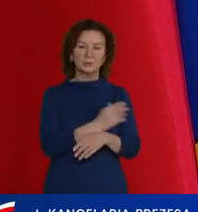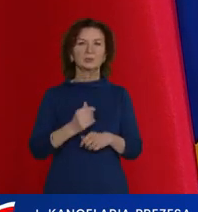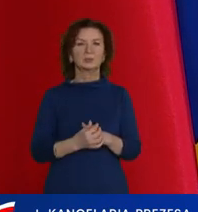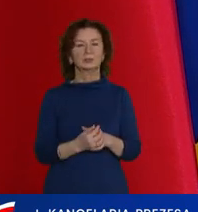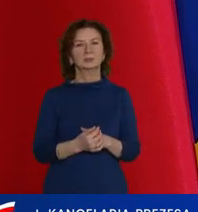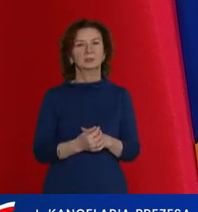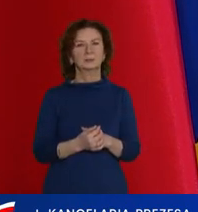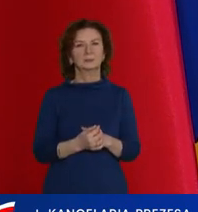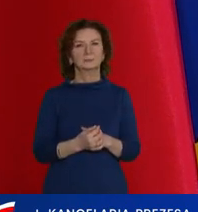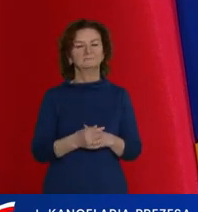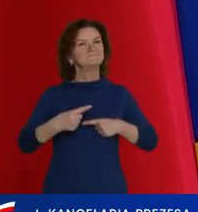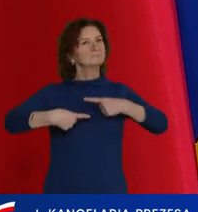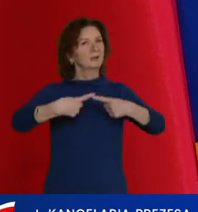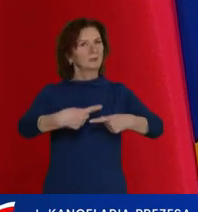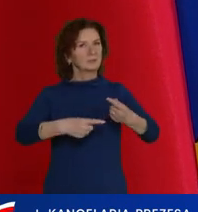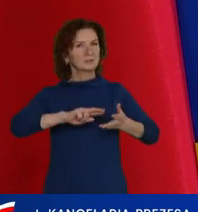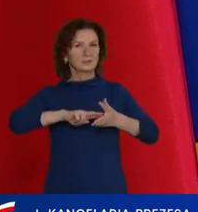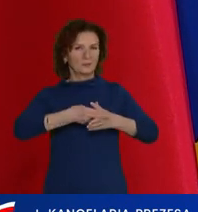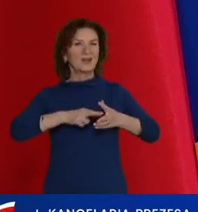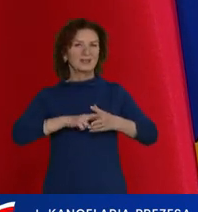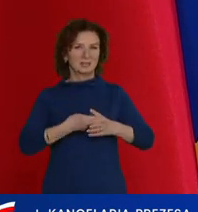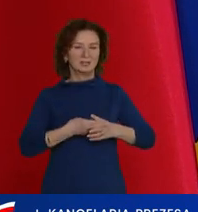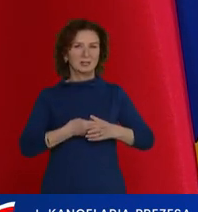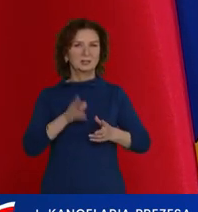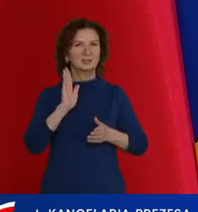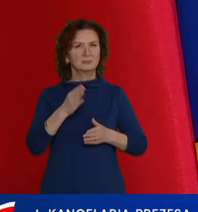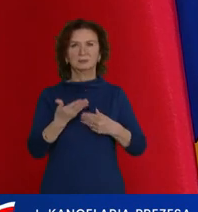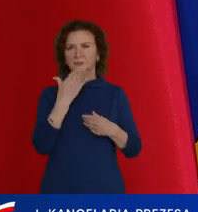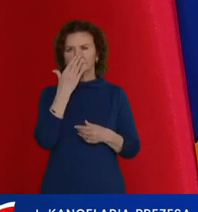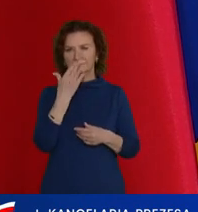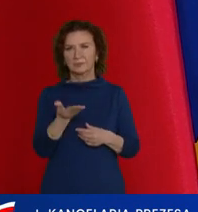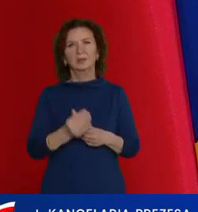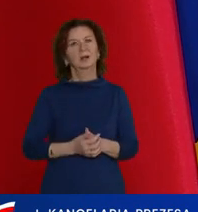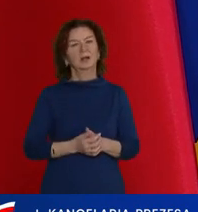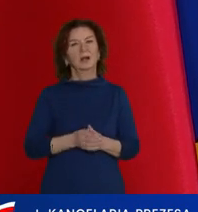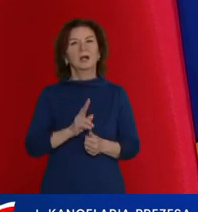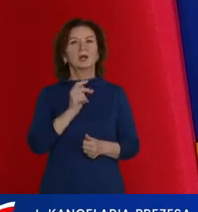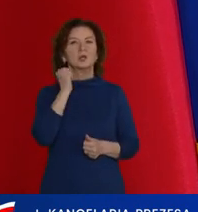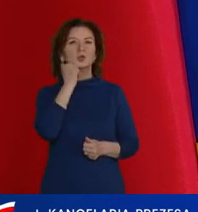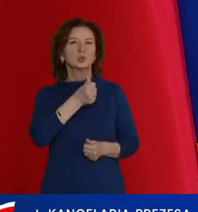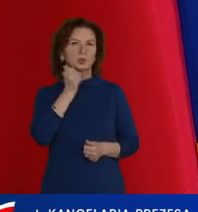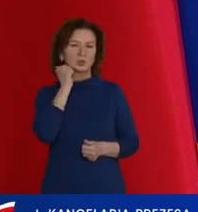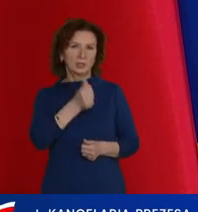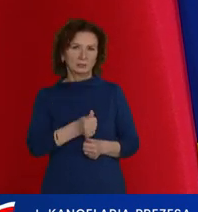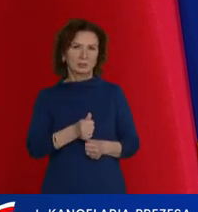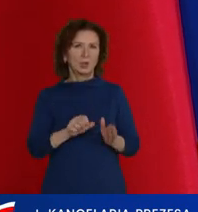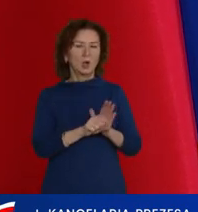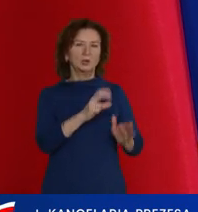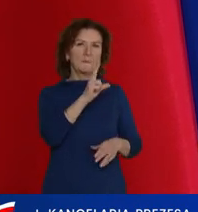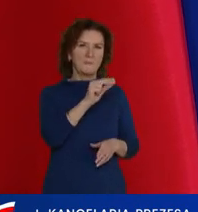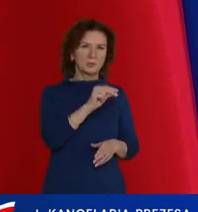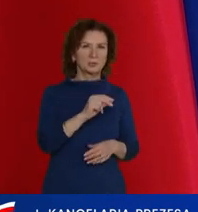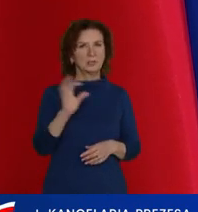procesów zapisów będzie polegała na tym, że każdego dnia, od poniedziałku do